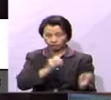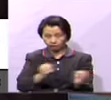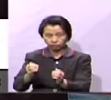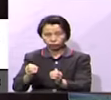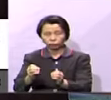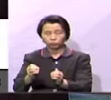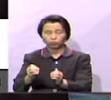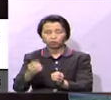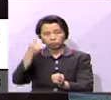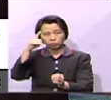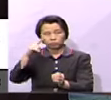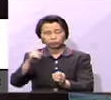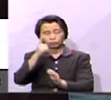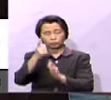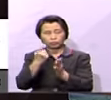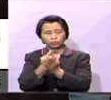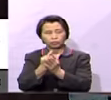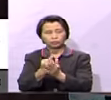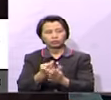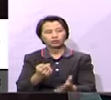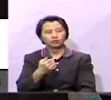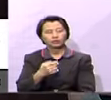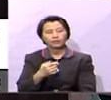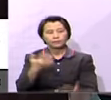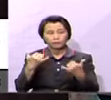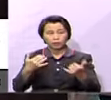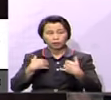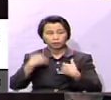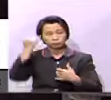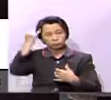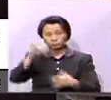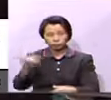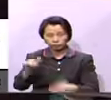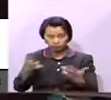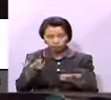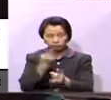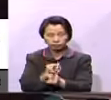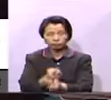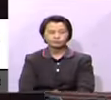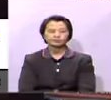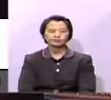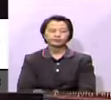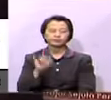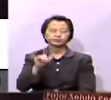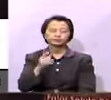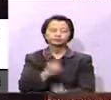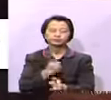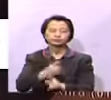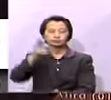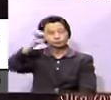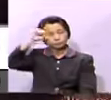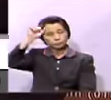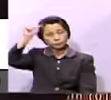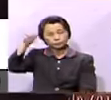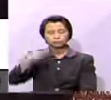fenomena. Mungkin program kali ini juga akan mencetuskan fenomena yang sama. Ya, betul insyaAllah. Actually, kita